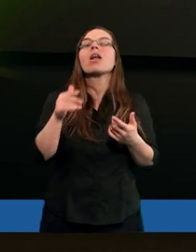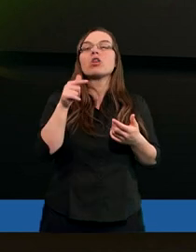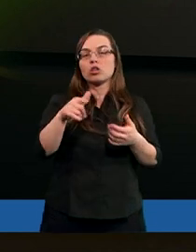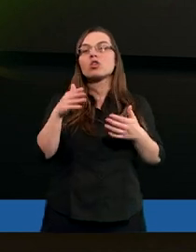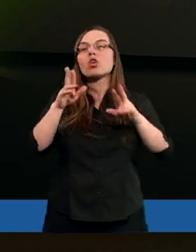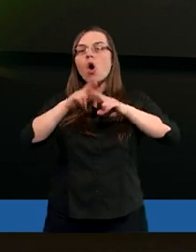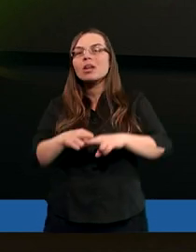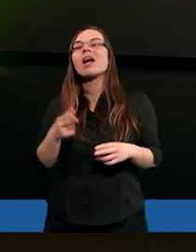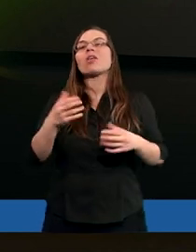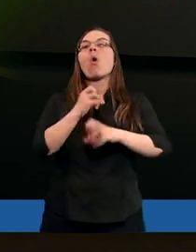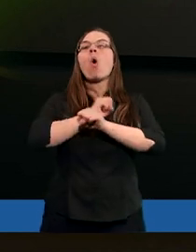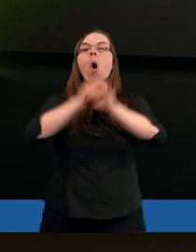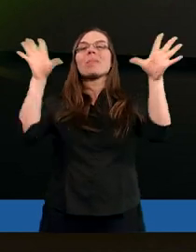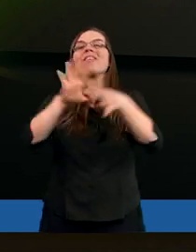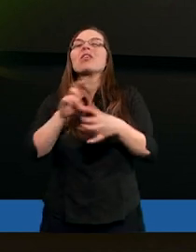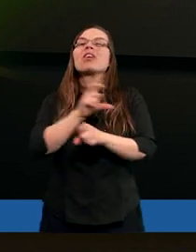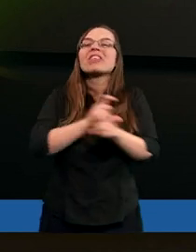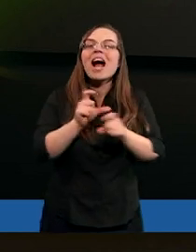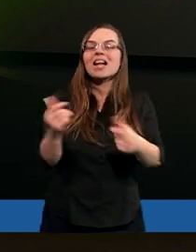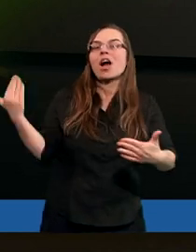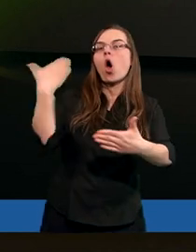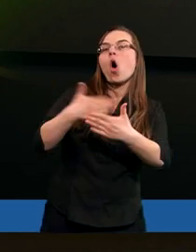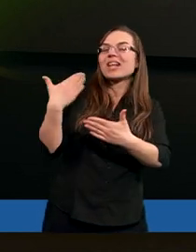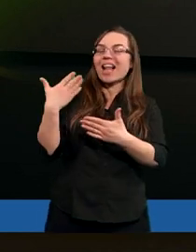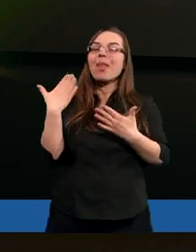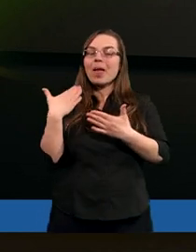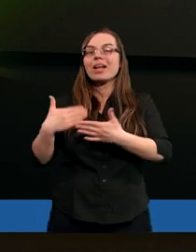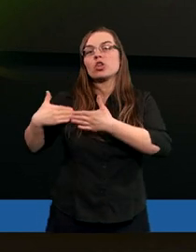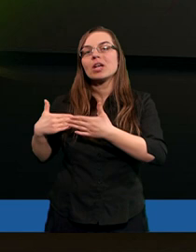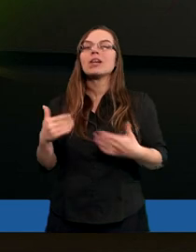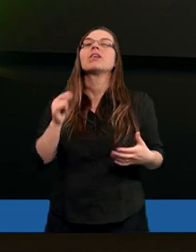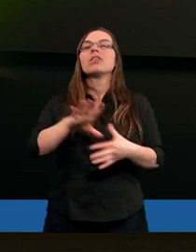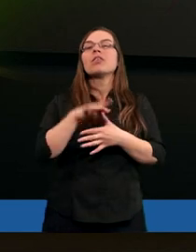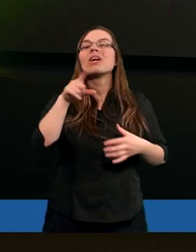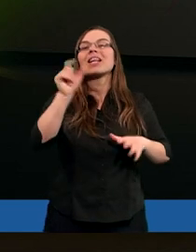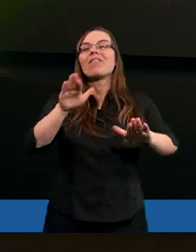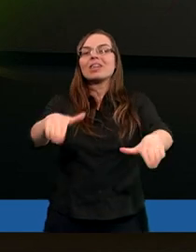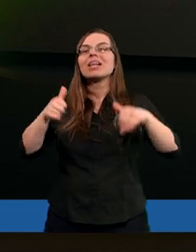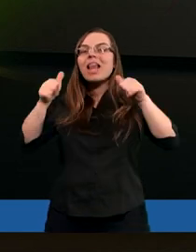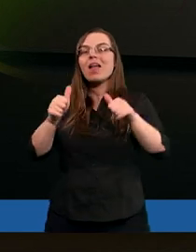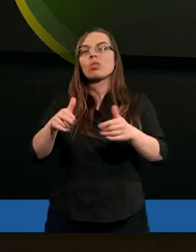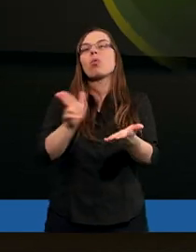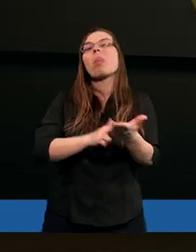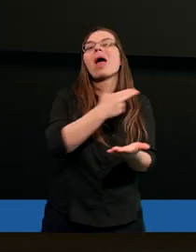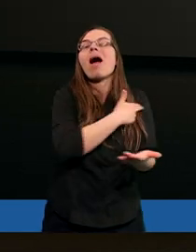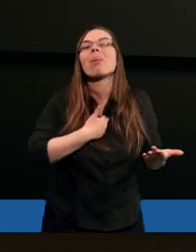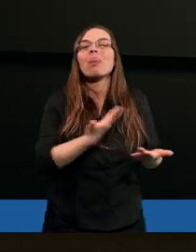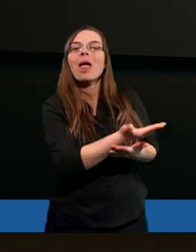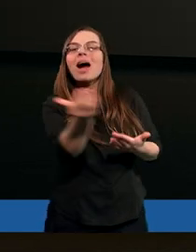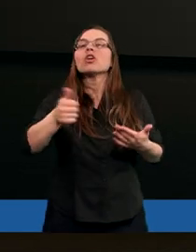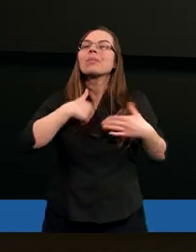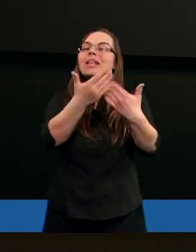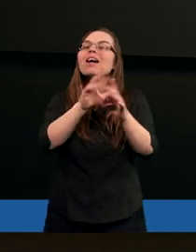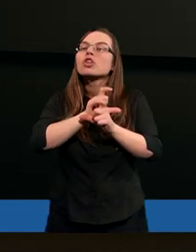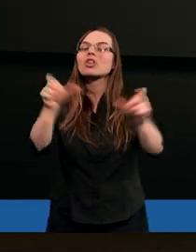został dopiero w czasach ostatecznych ze względu na nas. To były